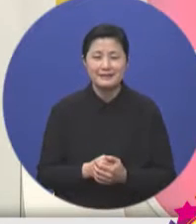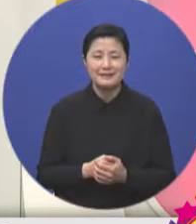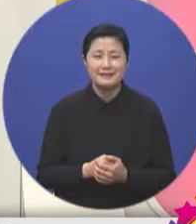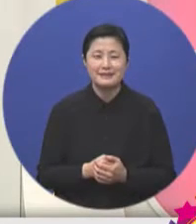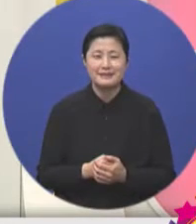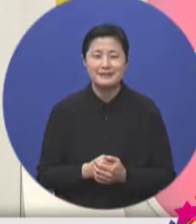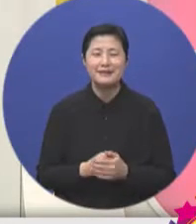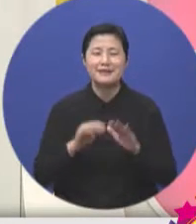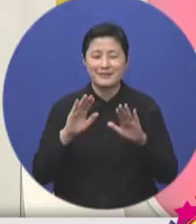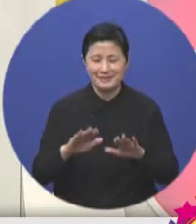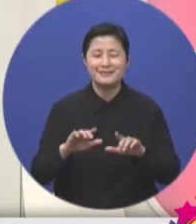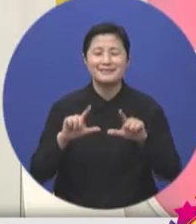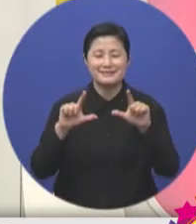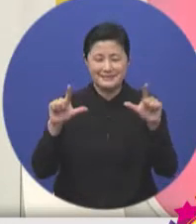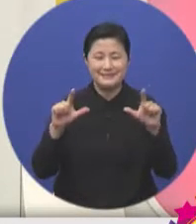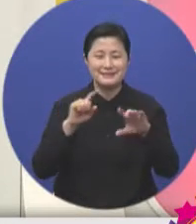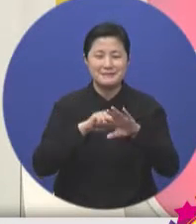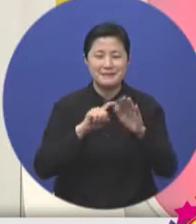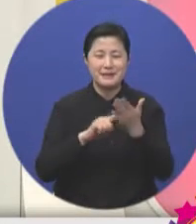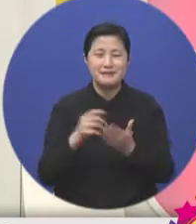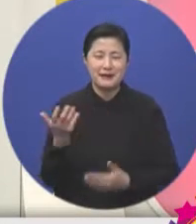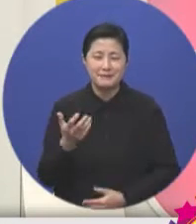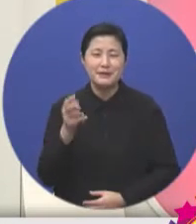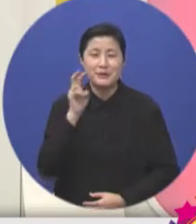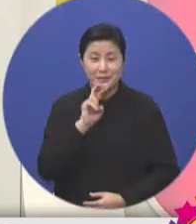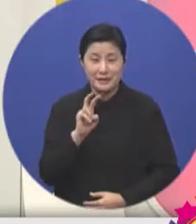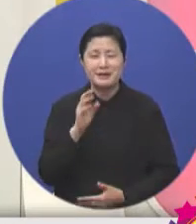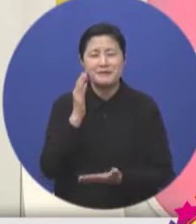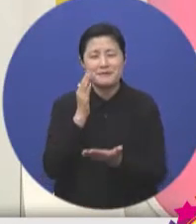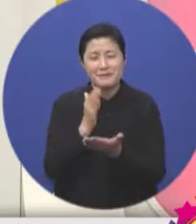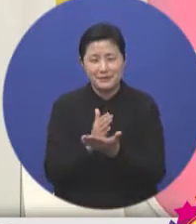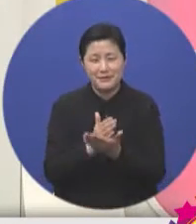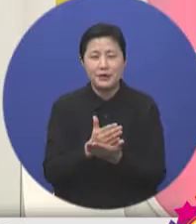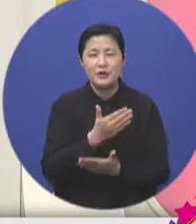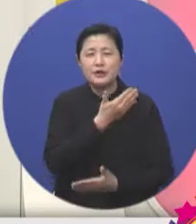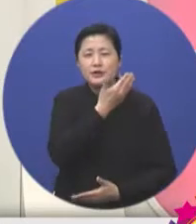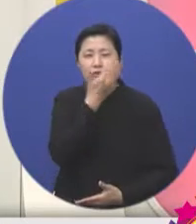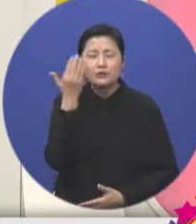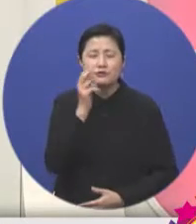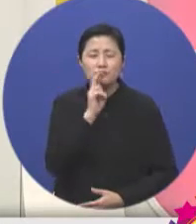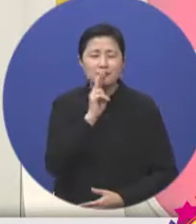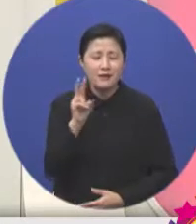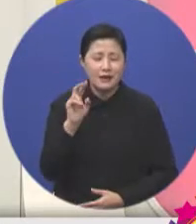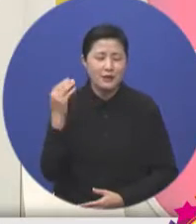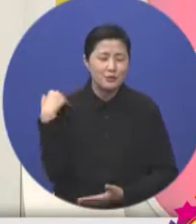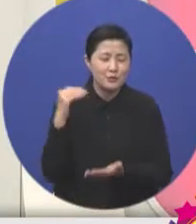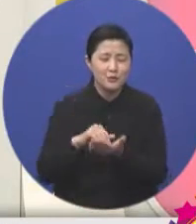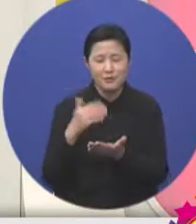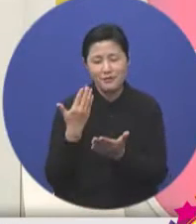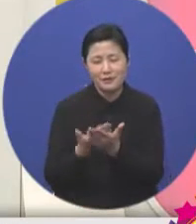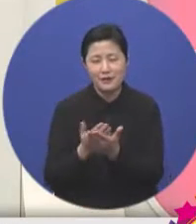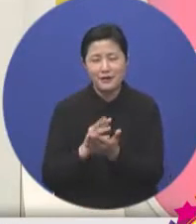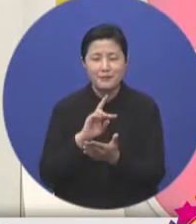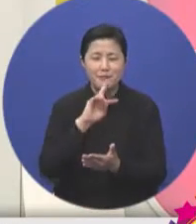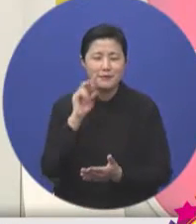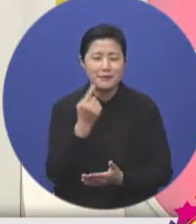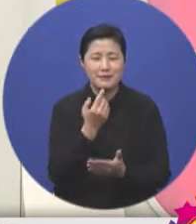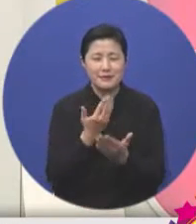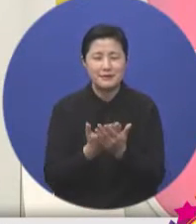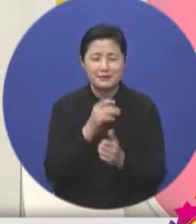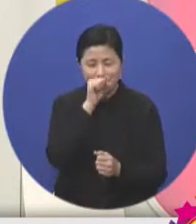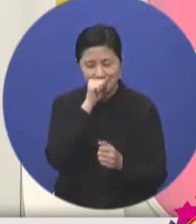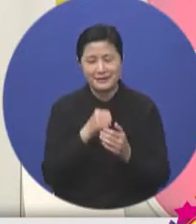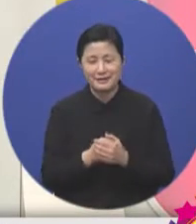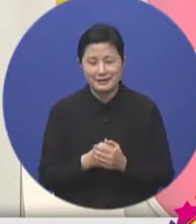야 그럼 오늘 저 가슴 아프게가 아니라 선곡을 청춘아 돌려다오고 뭐 이런 걸로 가실 거 잘못했어. 근데 어머니